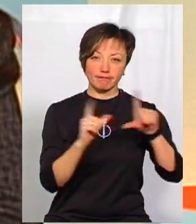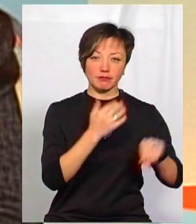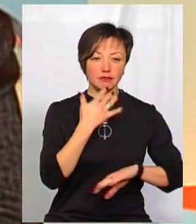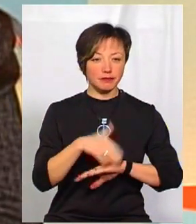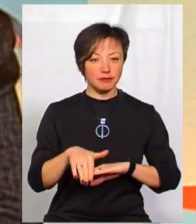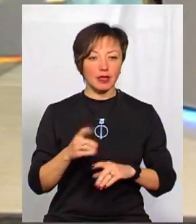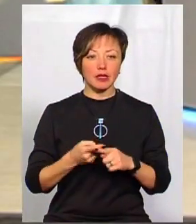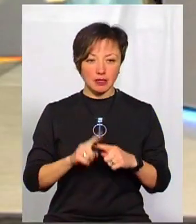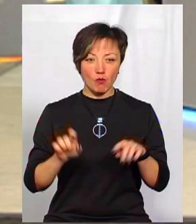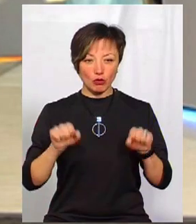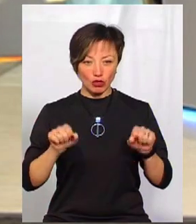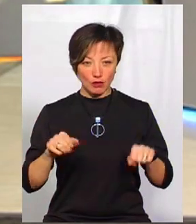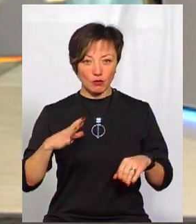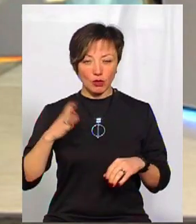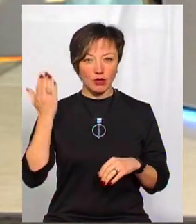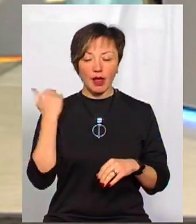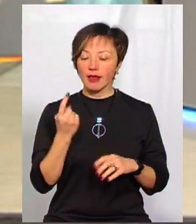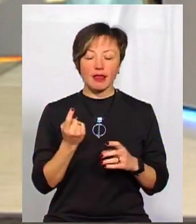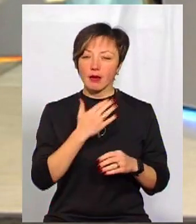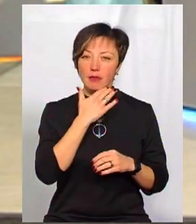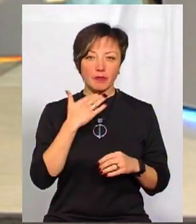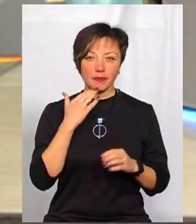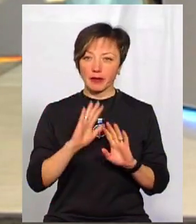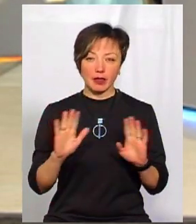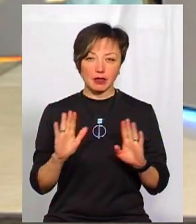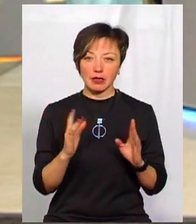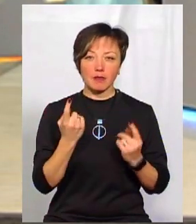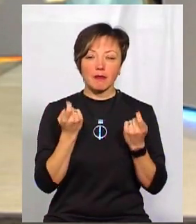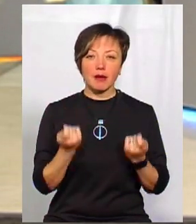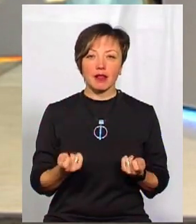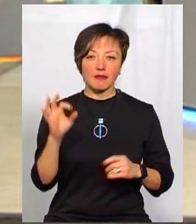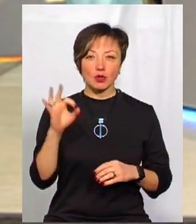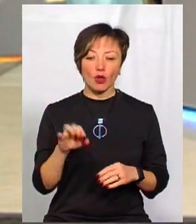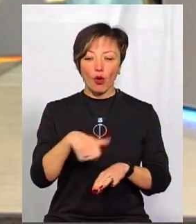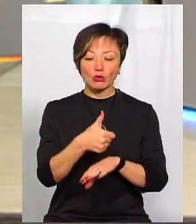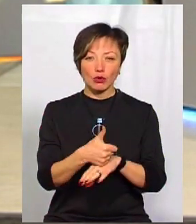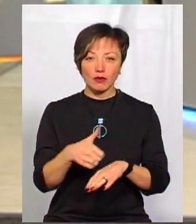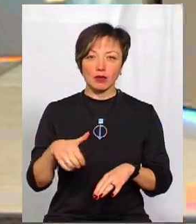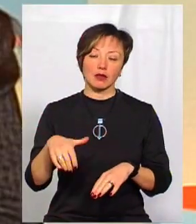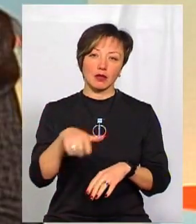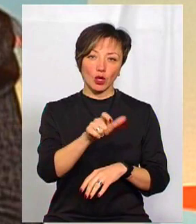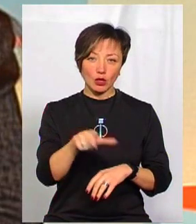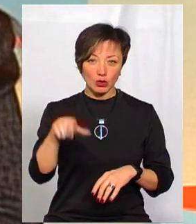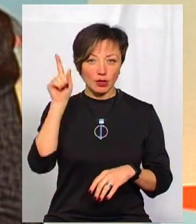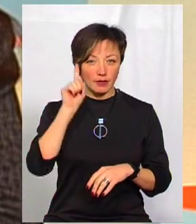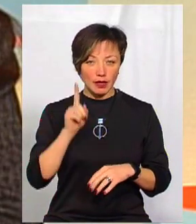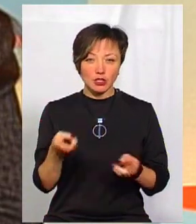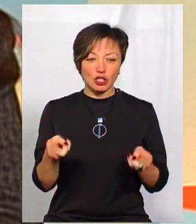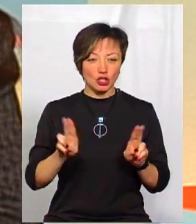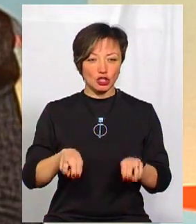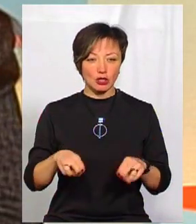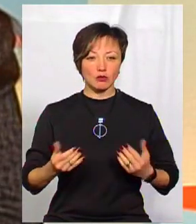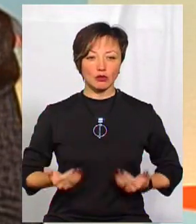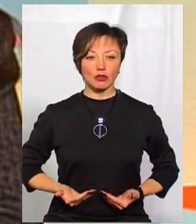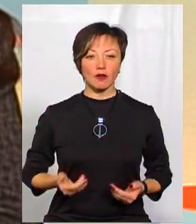Але фактично це можливо було незначна кількість, це незначний відсоток. Основна маса осіб єврейської національності